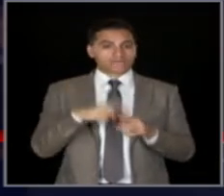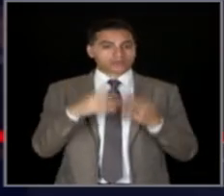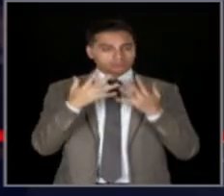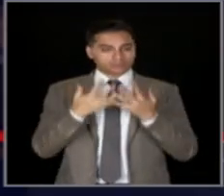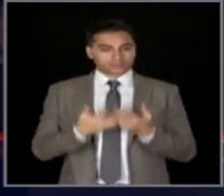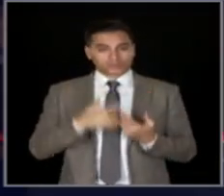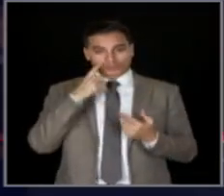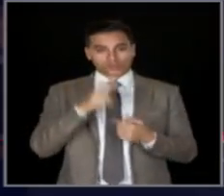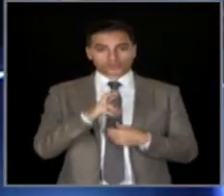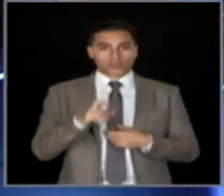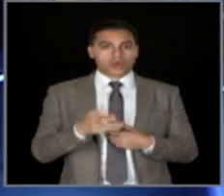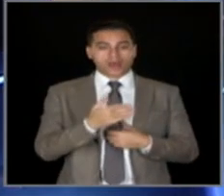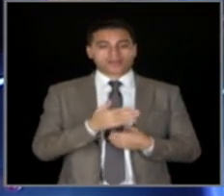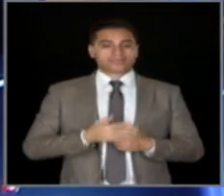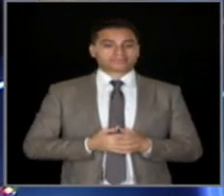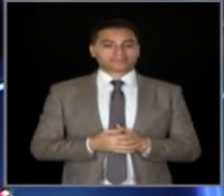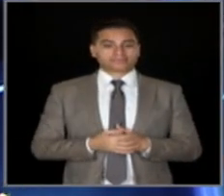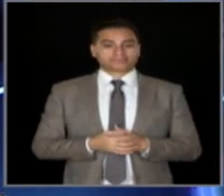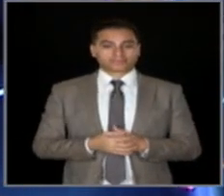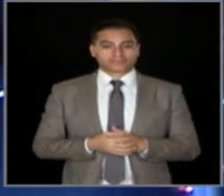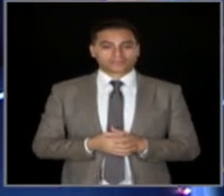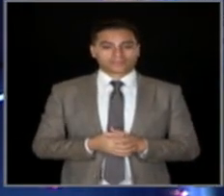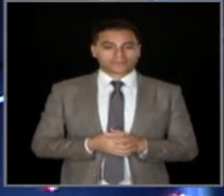قدرات ذهنية، والسؤال هو